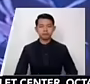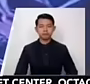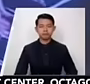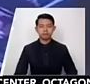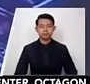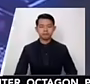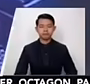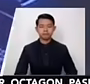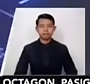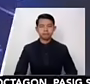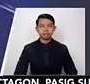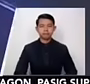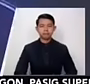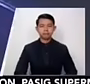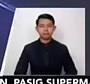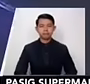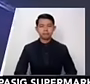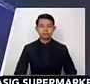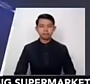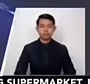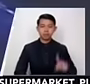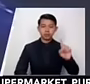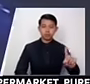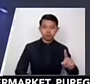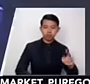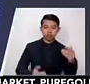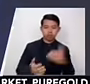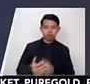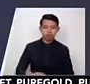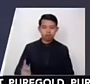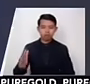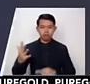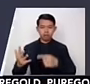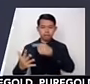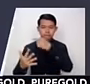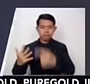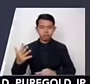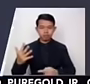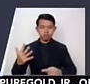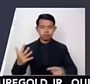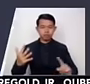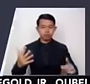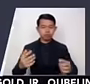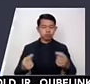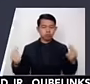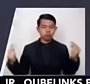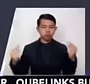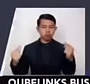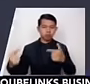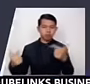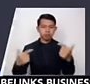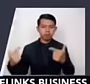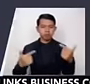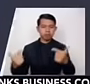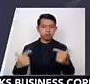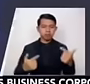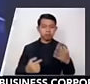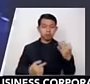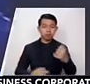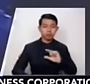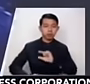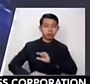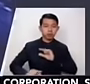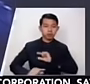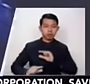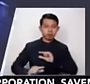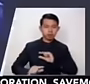isa laban sa lima ganyan ang Nena sa isang tindahan ng prutas sa Makati City pumalag kasi ang isang gwardya sa limang lalaki ng